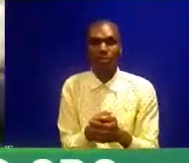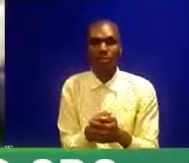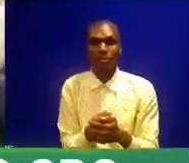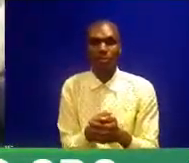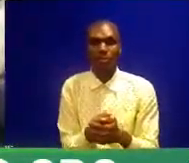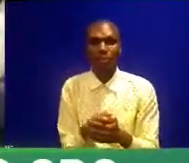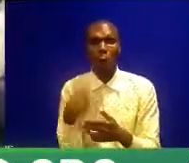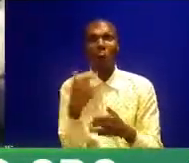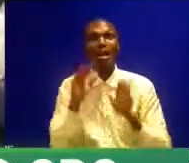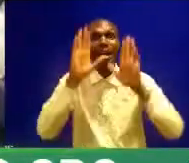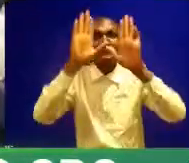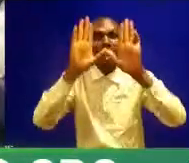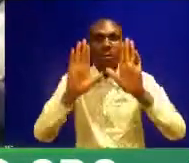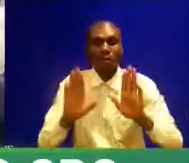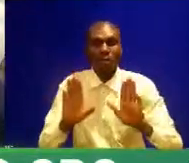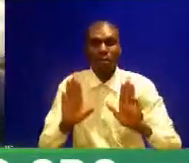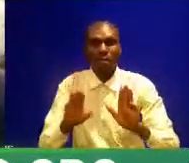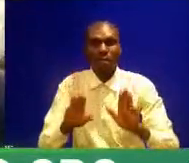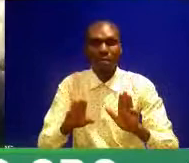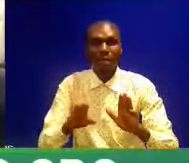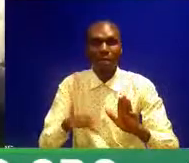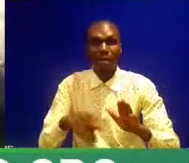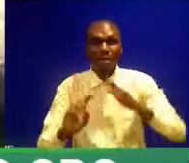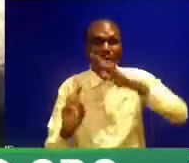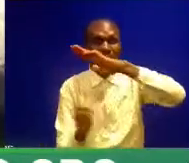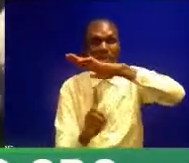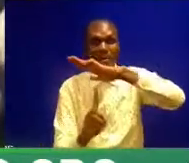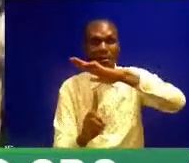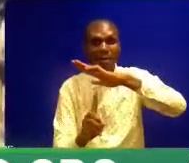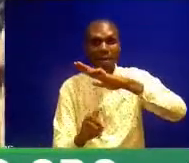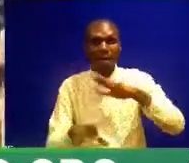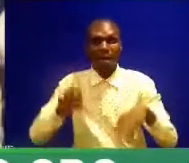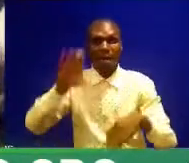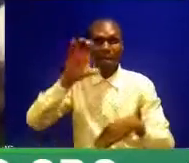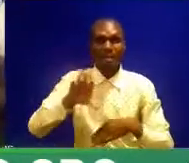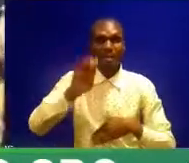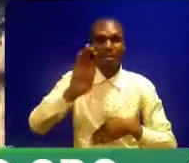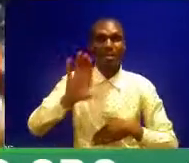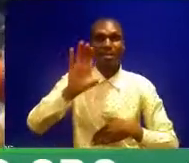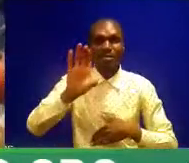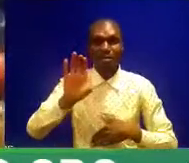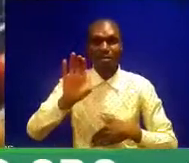844 ege ente kanene tagete seki ari matogwato konye CPC